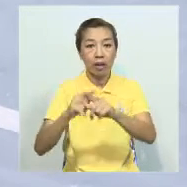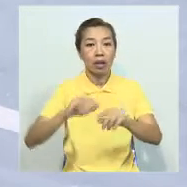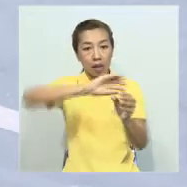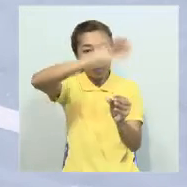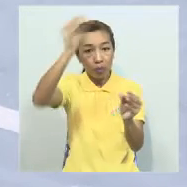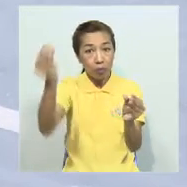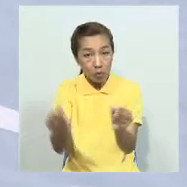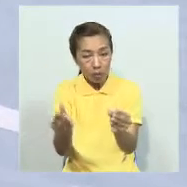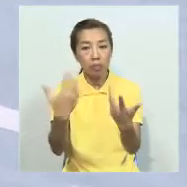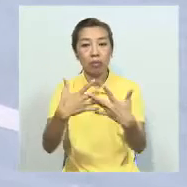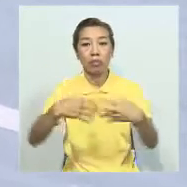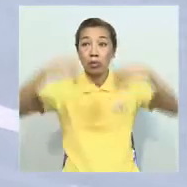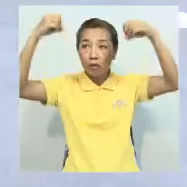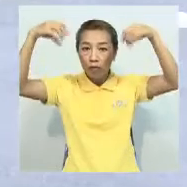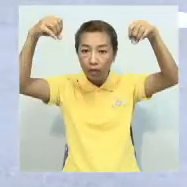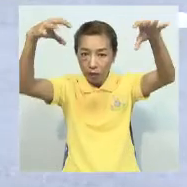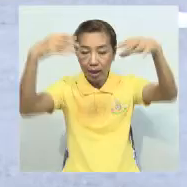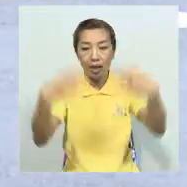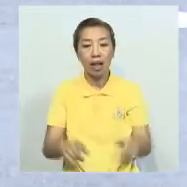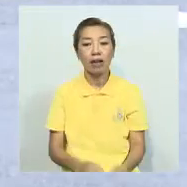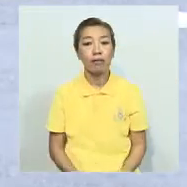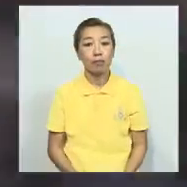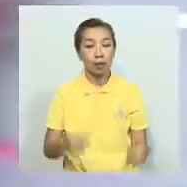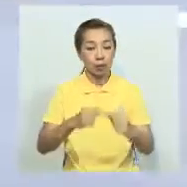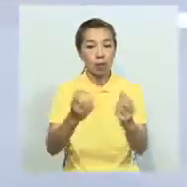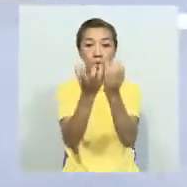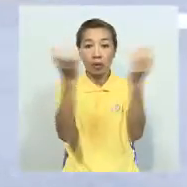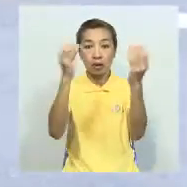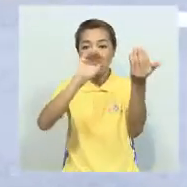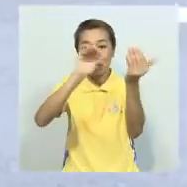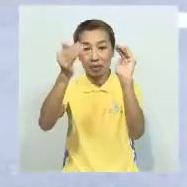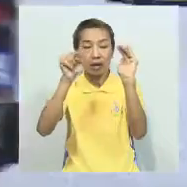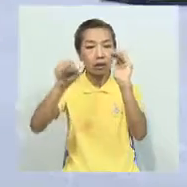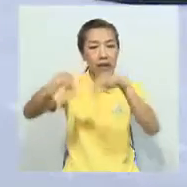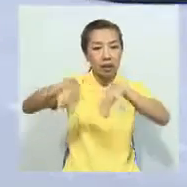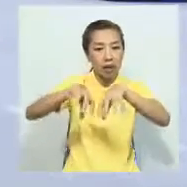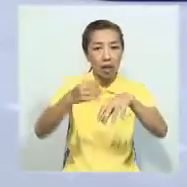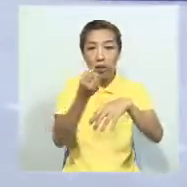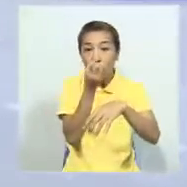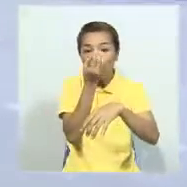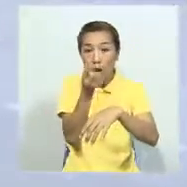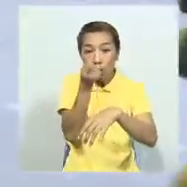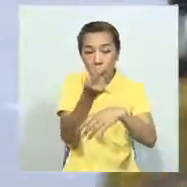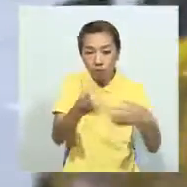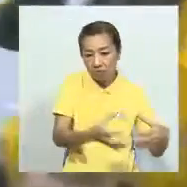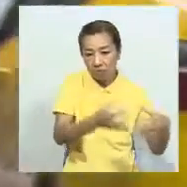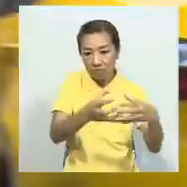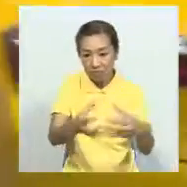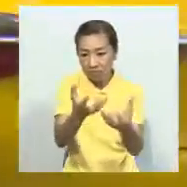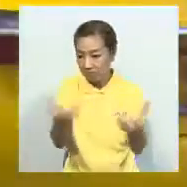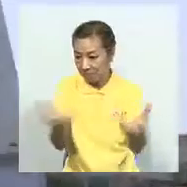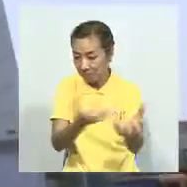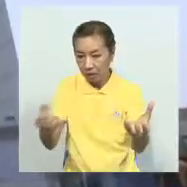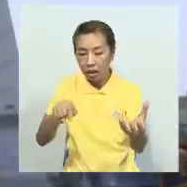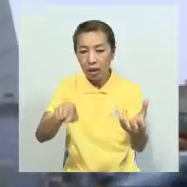ว่างขณะที่บริเวณอนุสาวรีย์ประชาธิปไตยบางส่วนก็อยู่ระหว่างการจัดวางกระถางดอกไม้สดชนิดต่างๆอย่